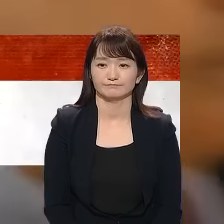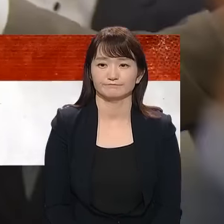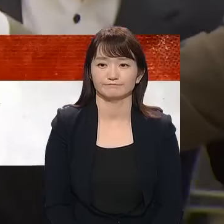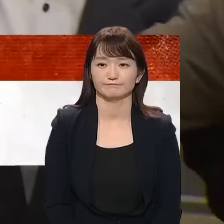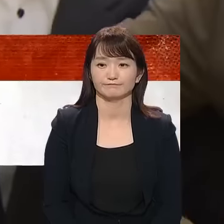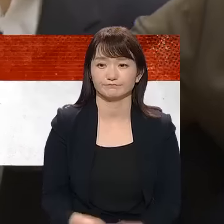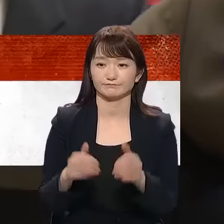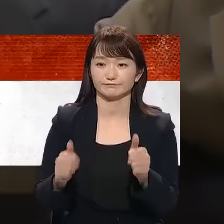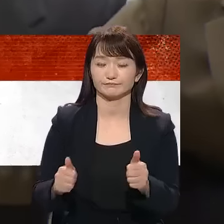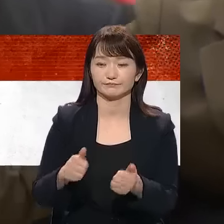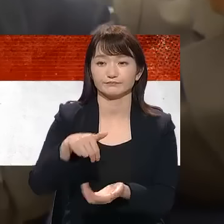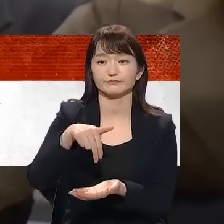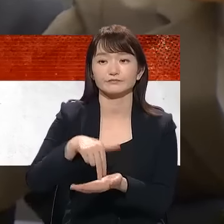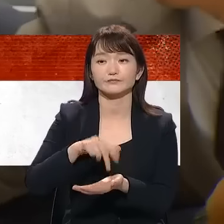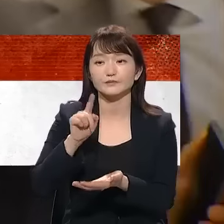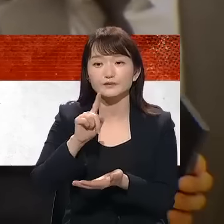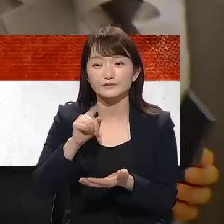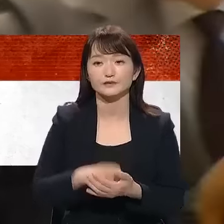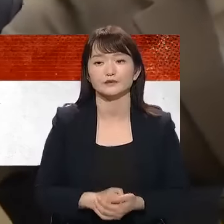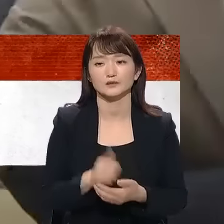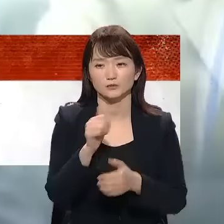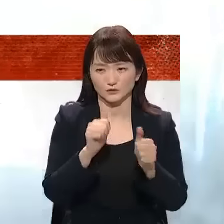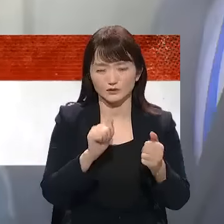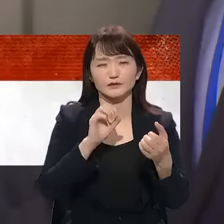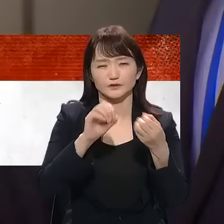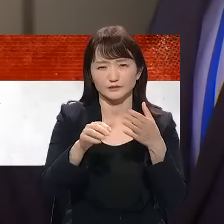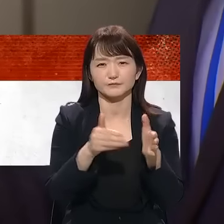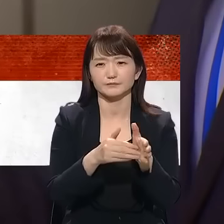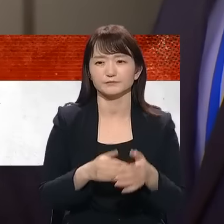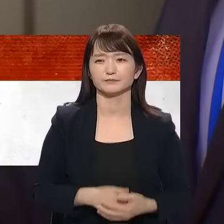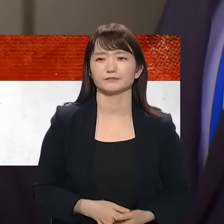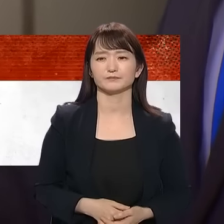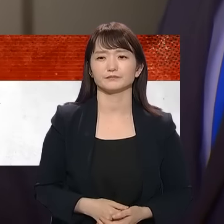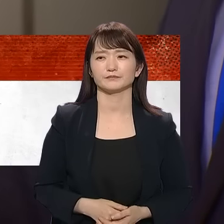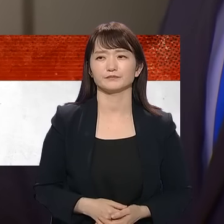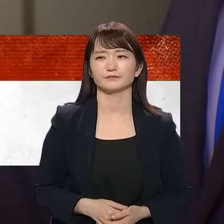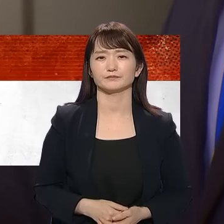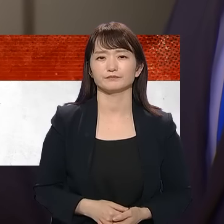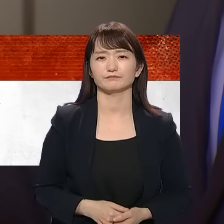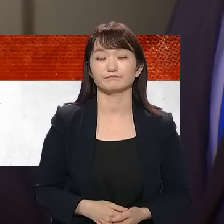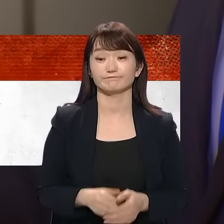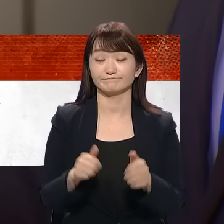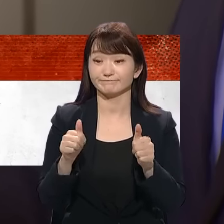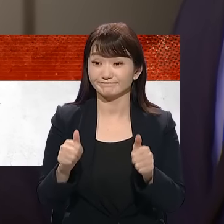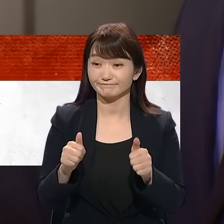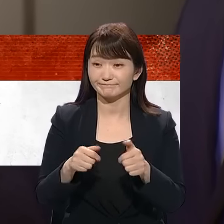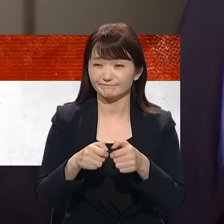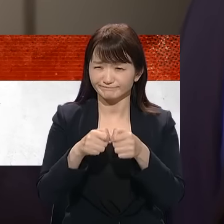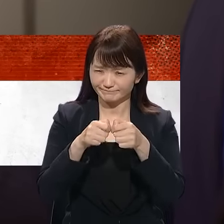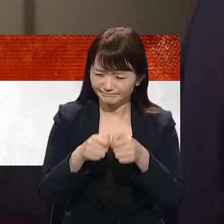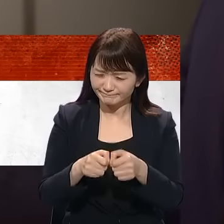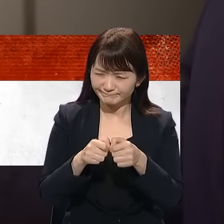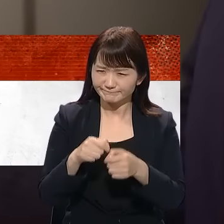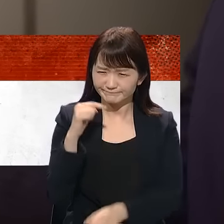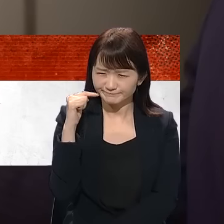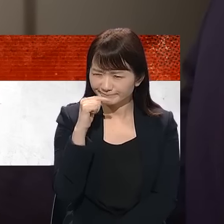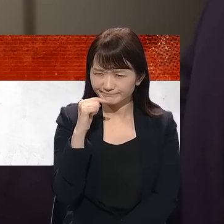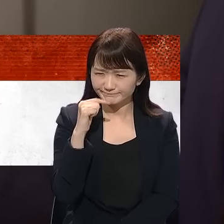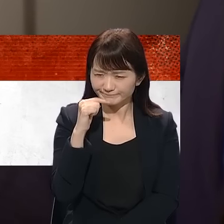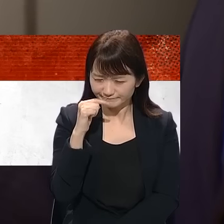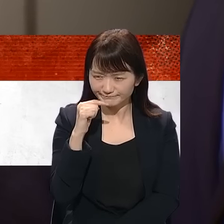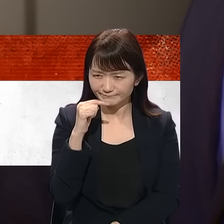판소 한 말씀 님들이 다 얘기하셨습니다네 재판이 아주 세심하고 치밀하게